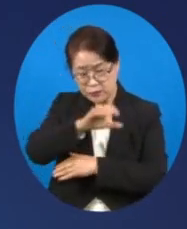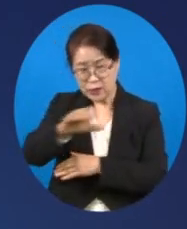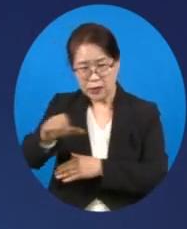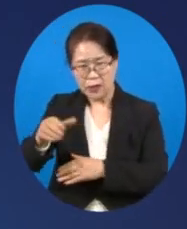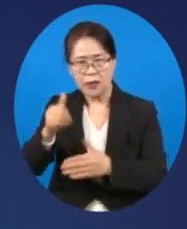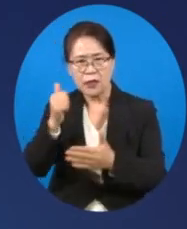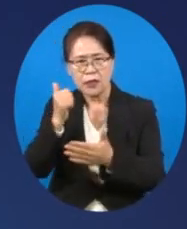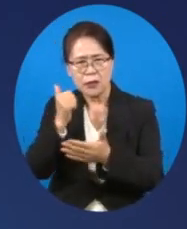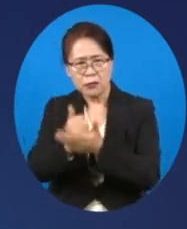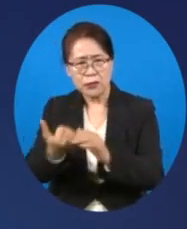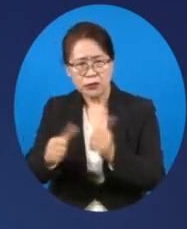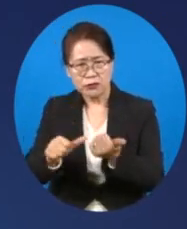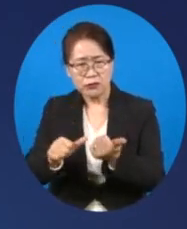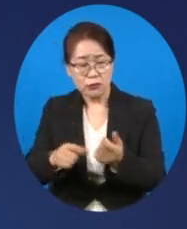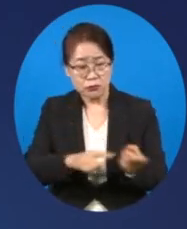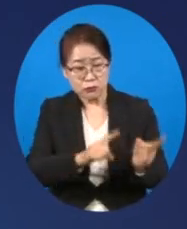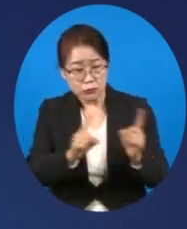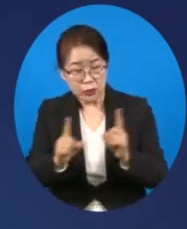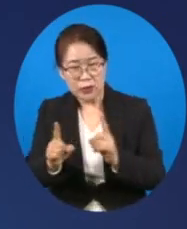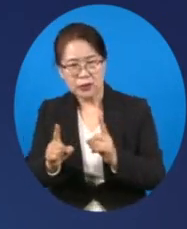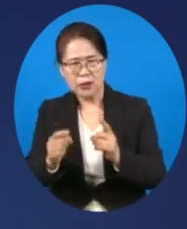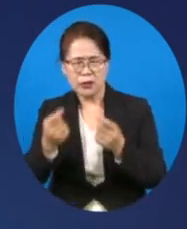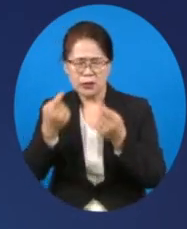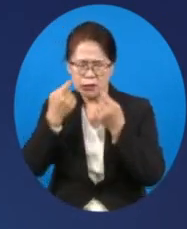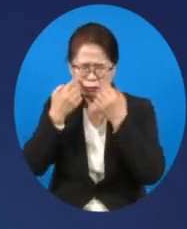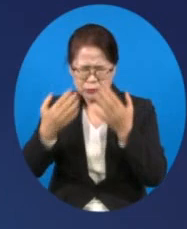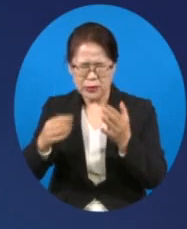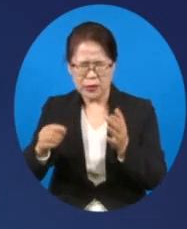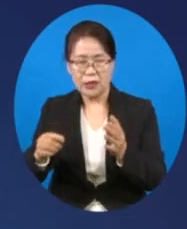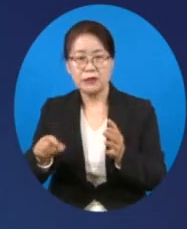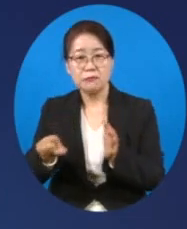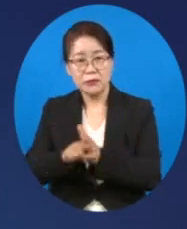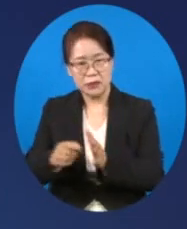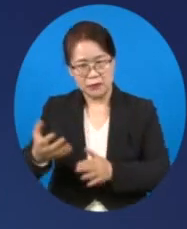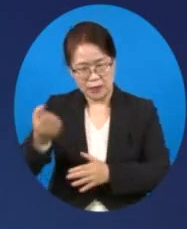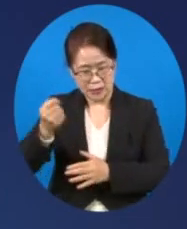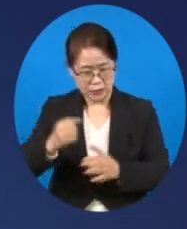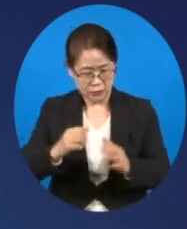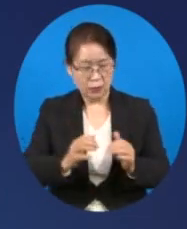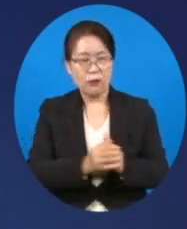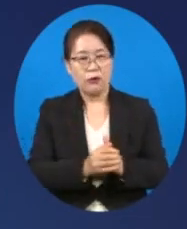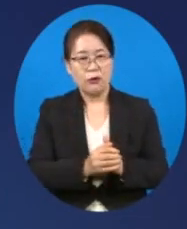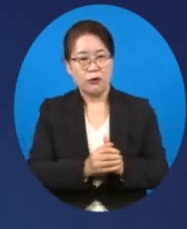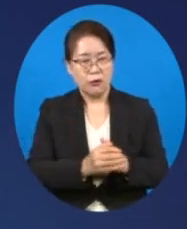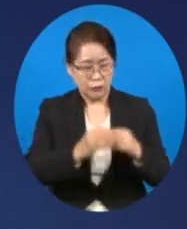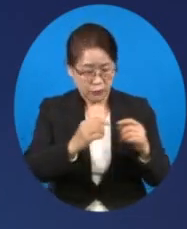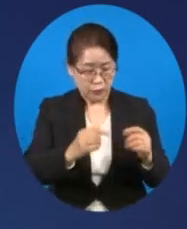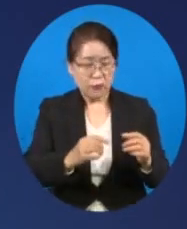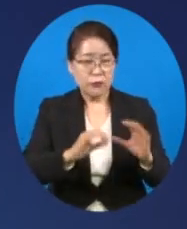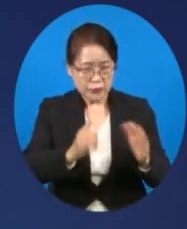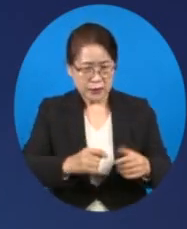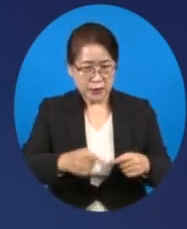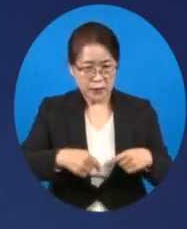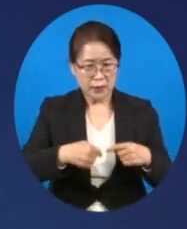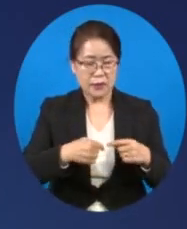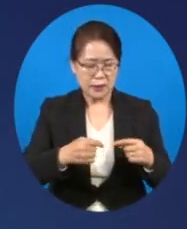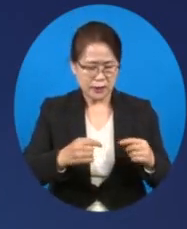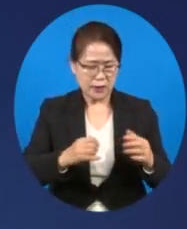부활하셨다라고 하는 분명한 확신을 가지고이 세상에 나아가도록 하기 위함이었던